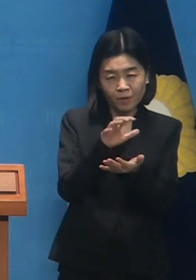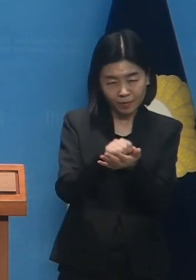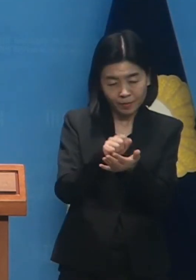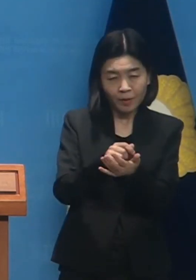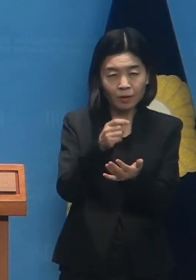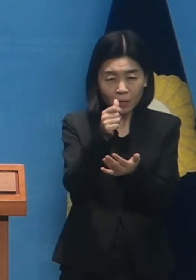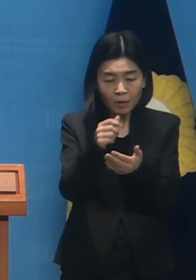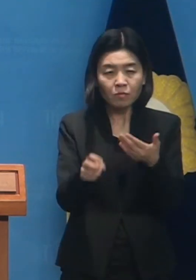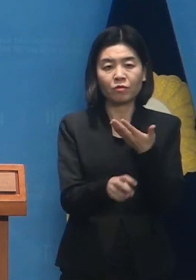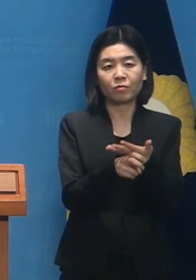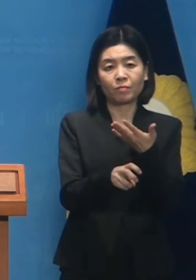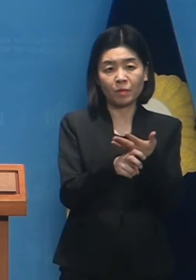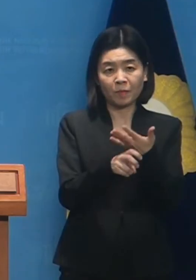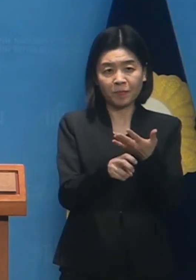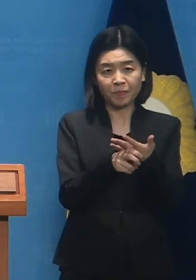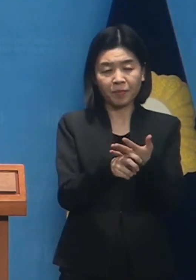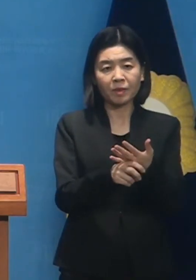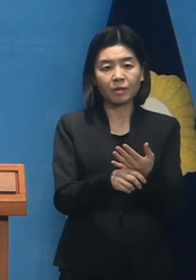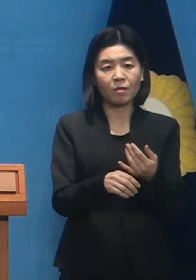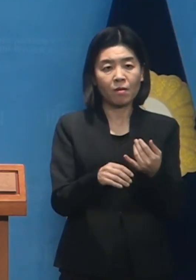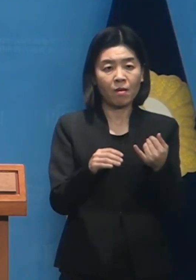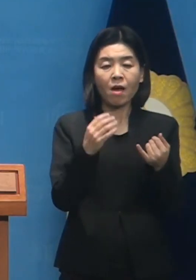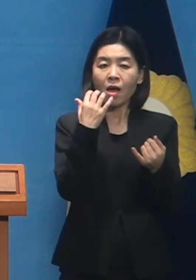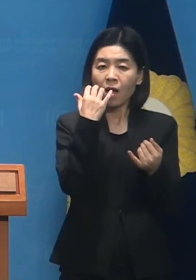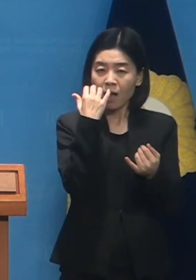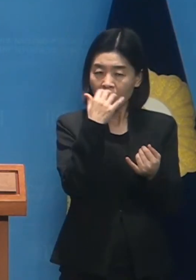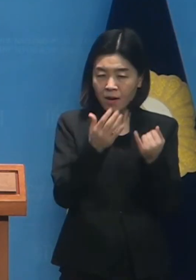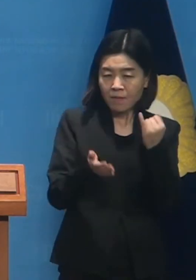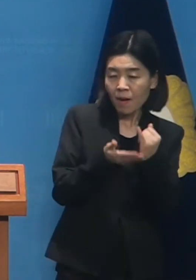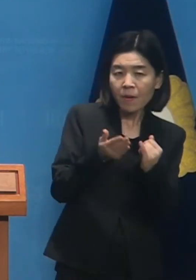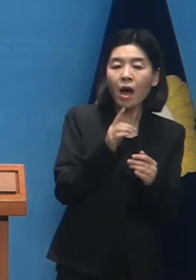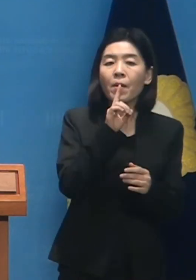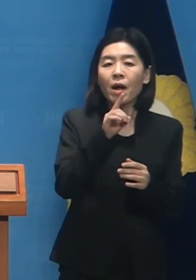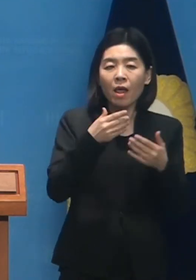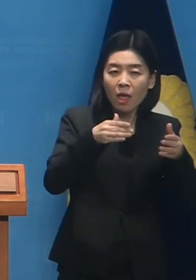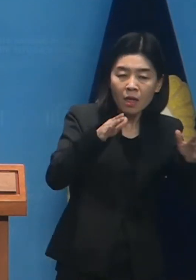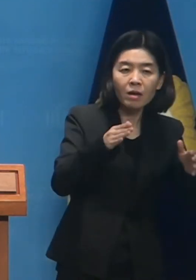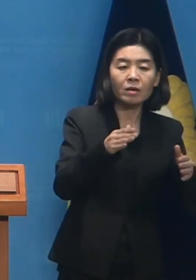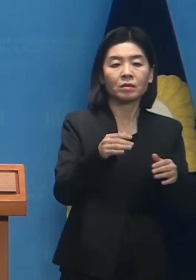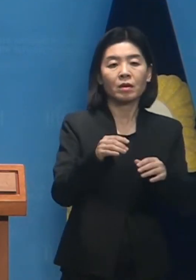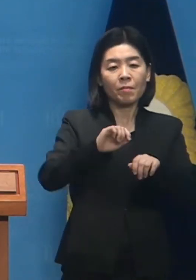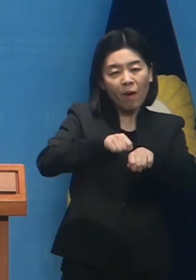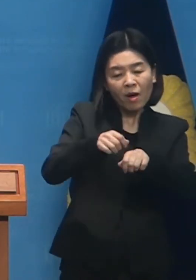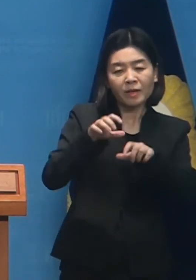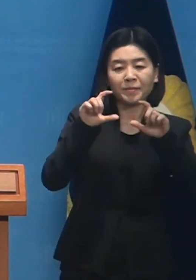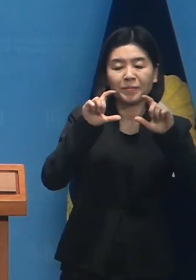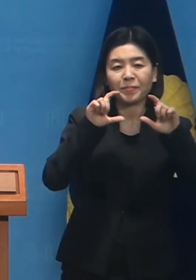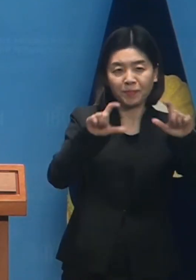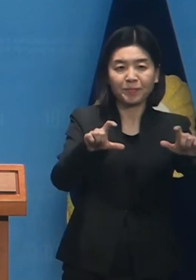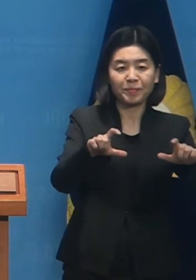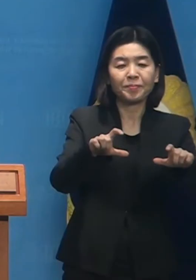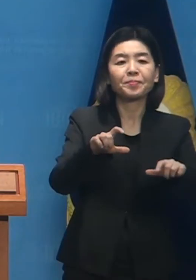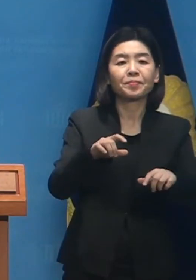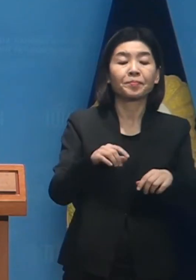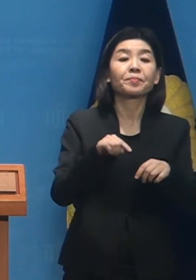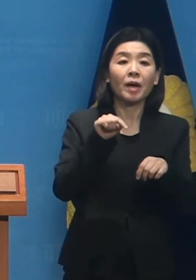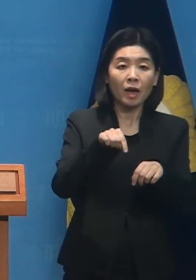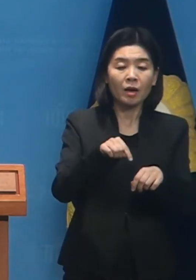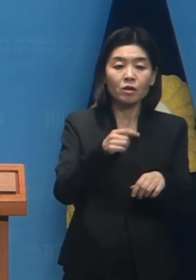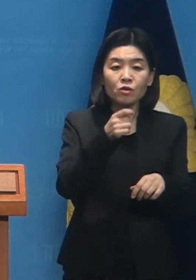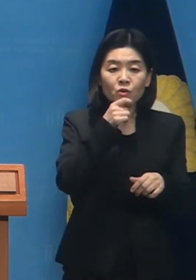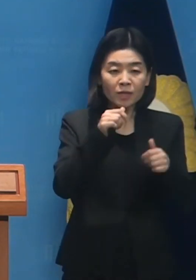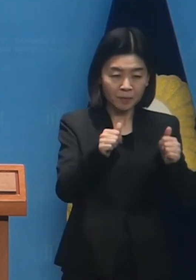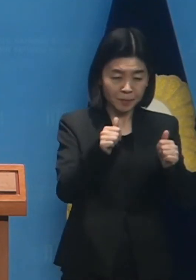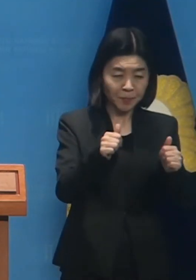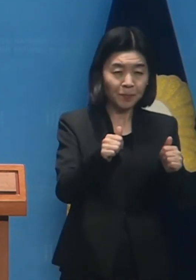저급한 성적 발언을 공공연히 게시해 벌금형을 선고받았습니다. 수원지법의 약식 명령에 따라 이 모든